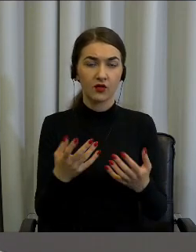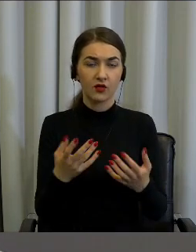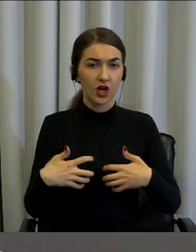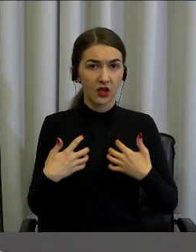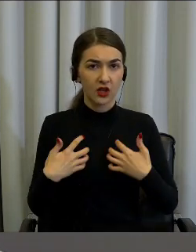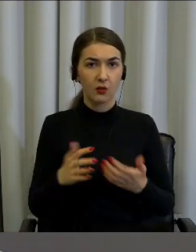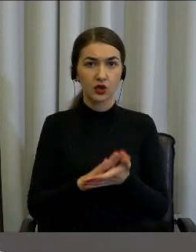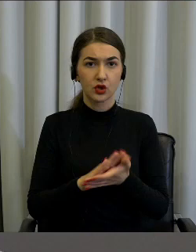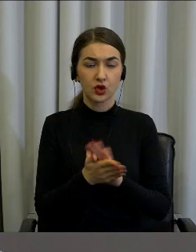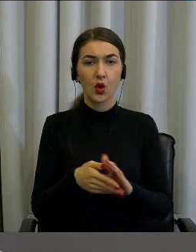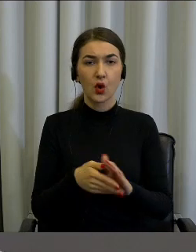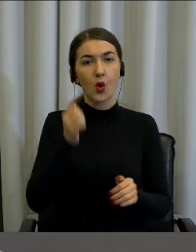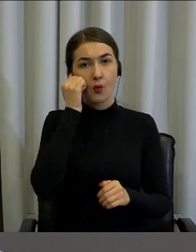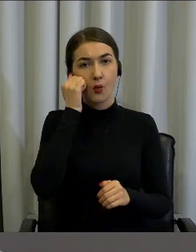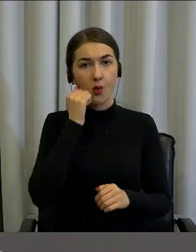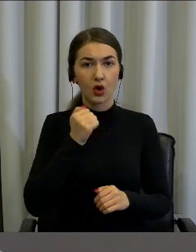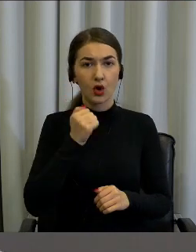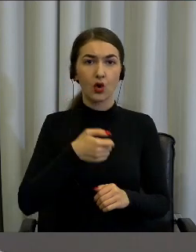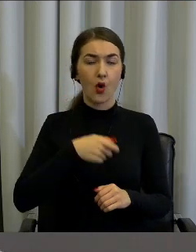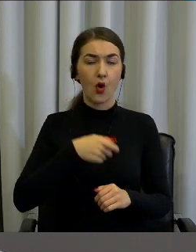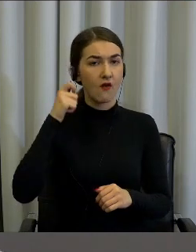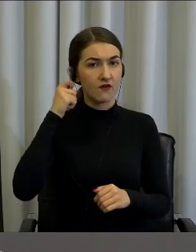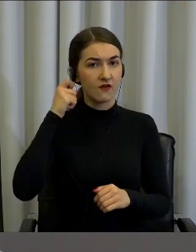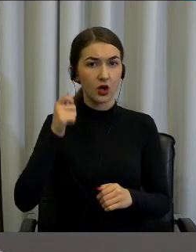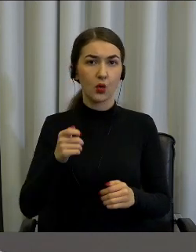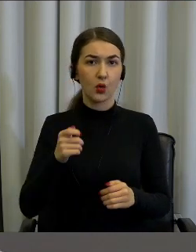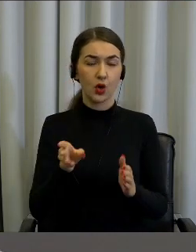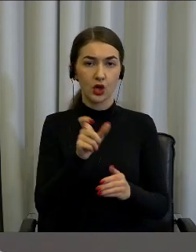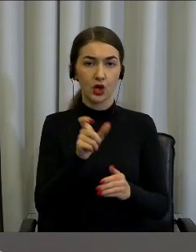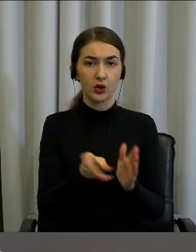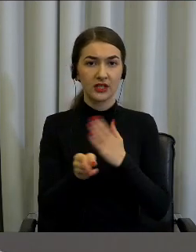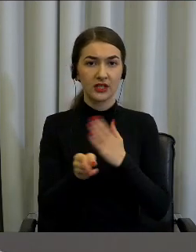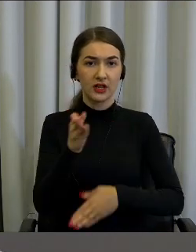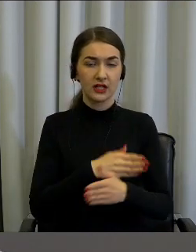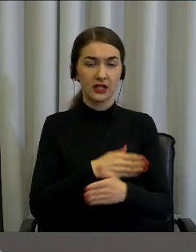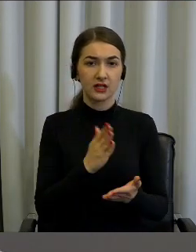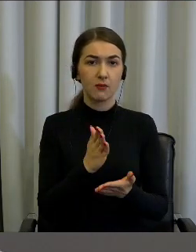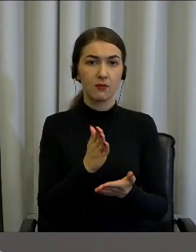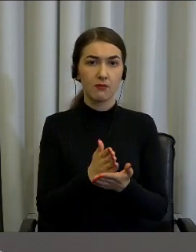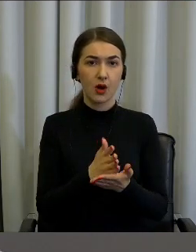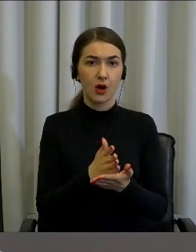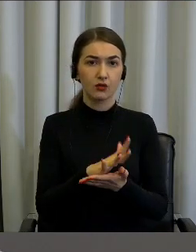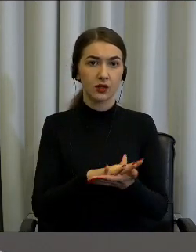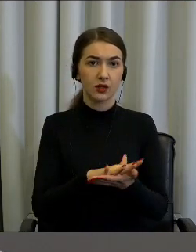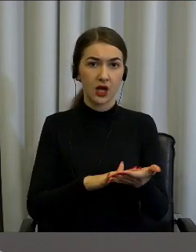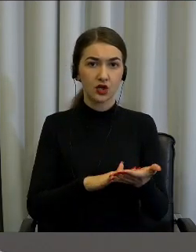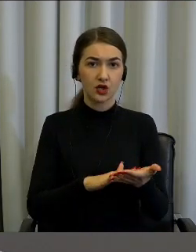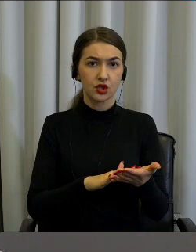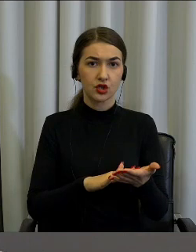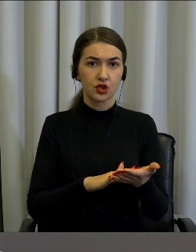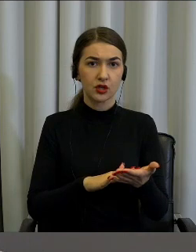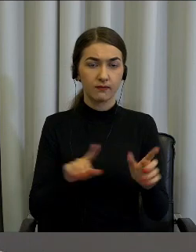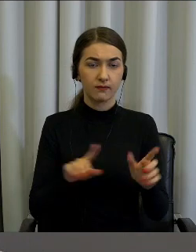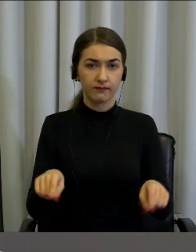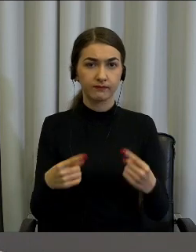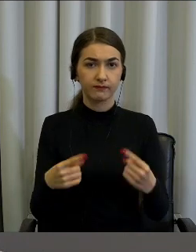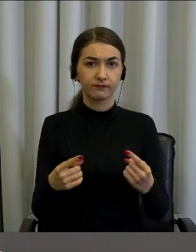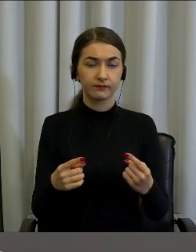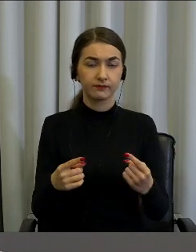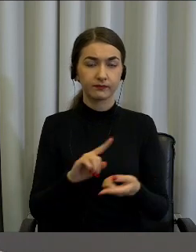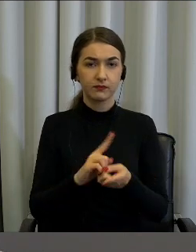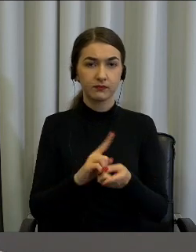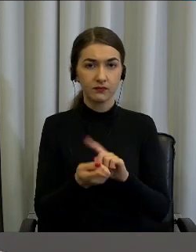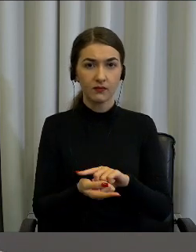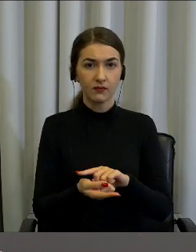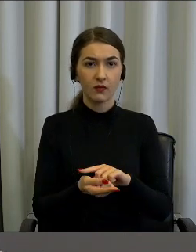похилого віку та люди з інвалідністю ризикують зазнати подальшої маргіналізації доповідь закликає